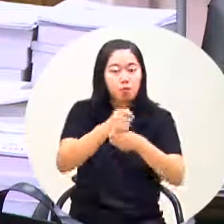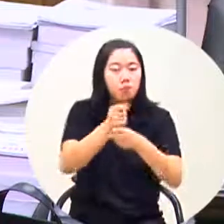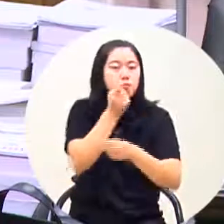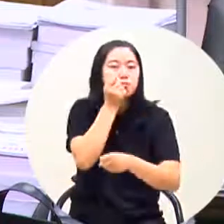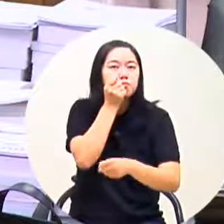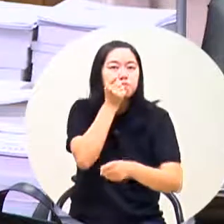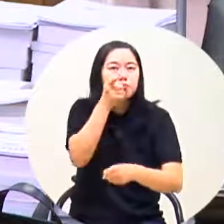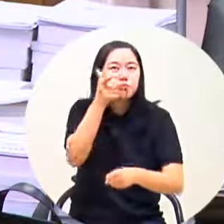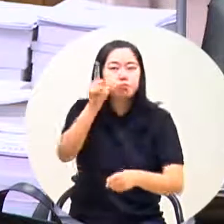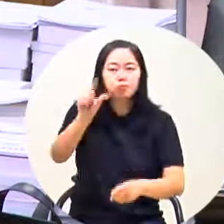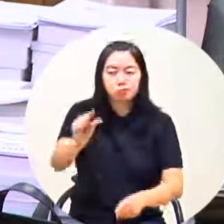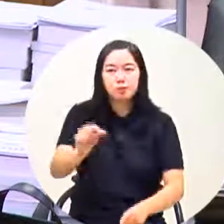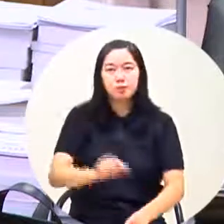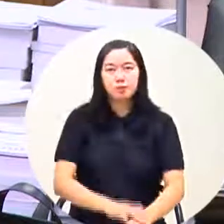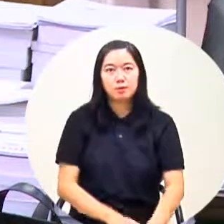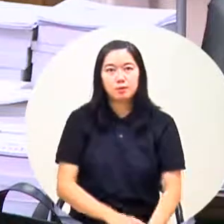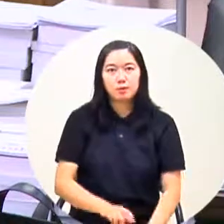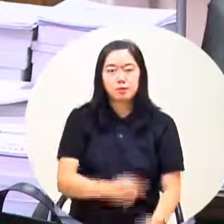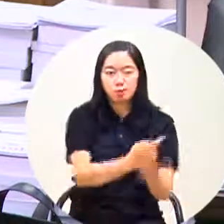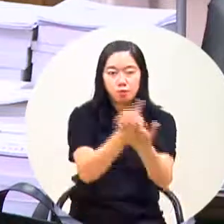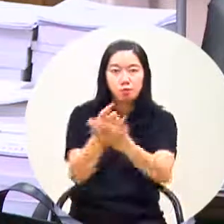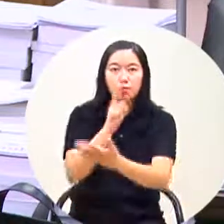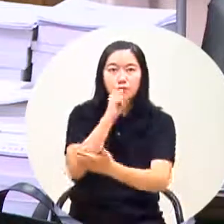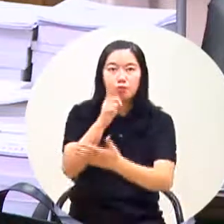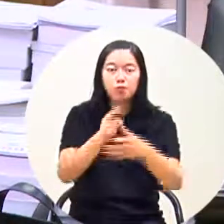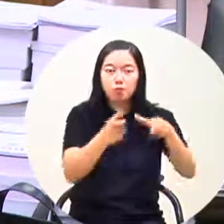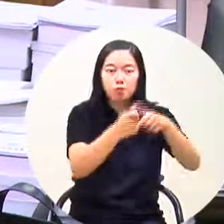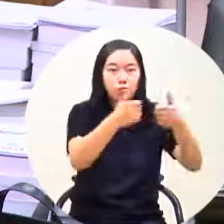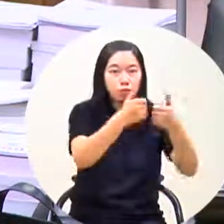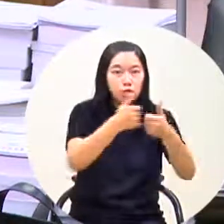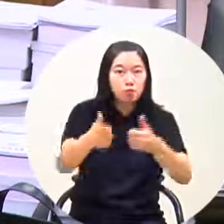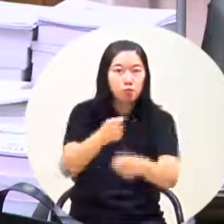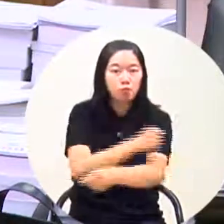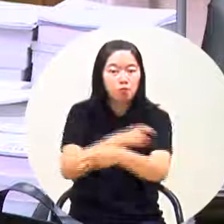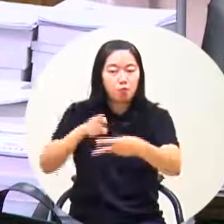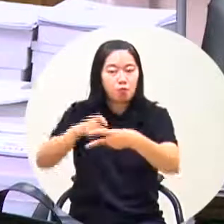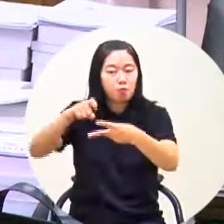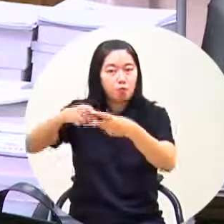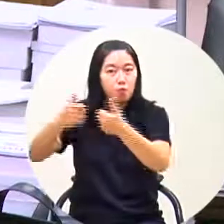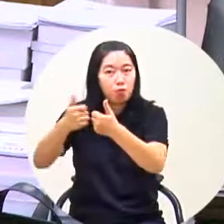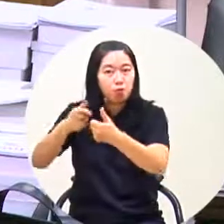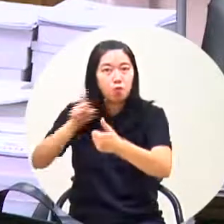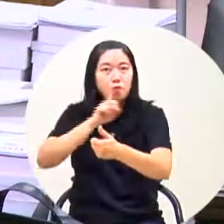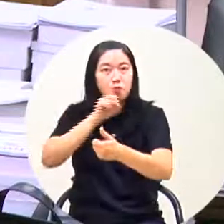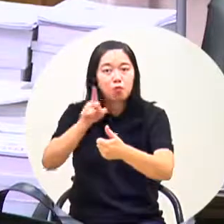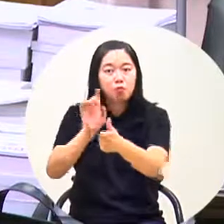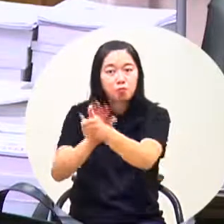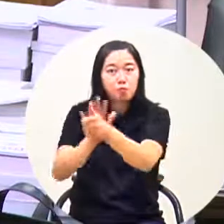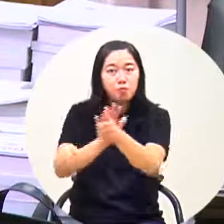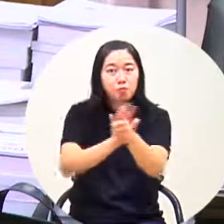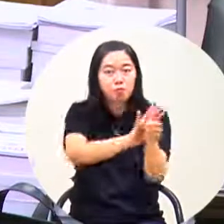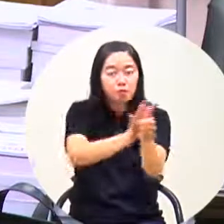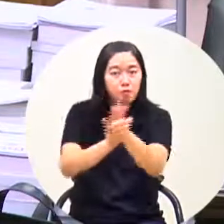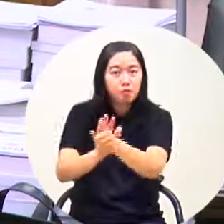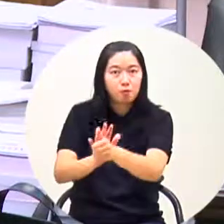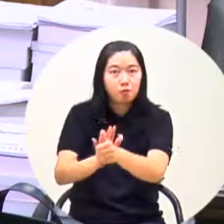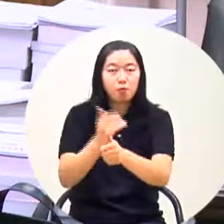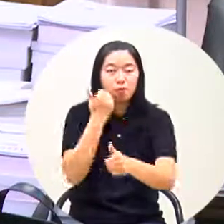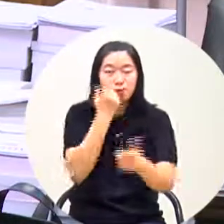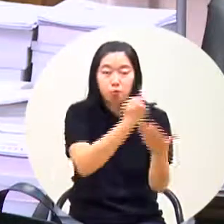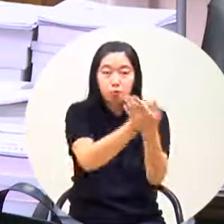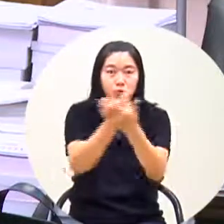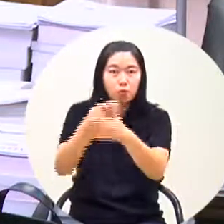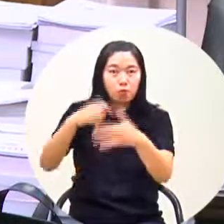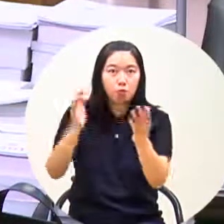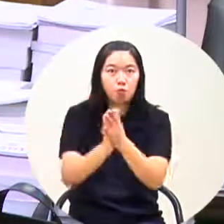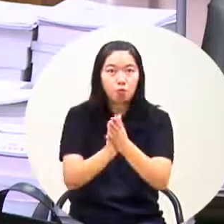环节，我们所有的那号称工会的、号称劳工工会的、号称那些打着替劳工讲话的劳团，如果每一个人每一步都走